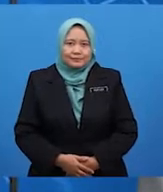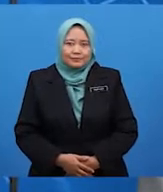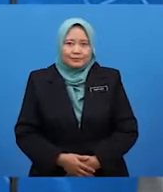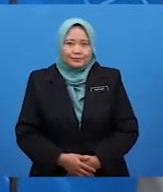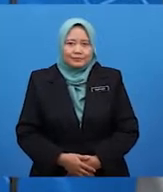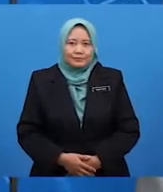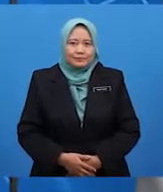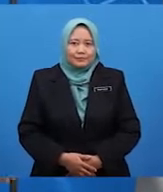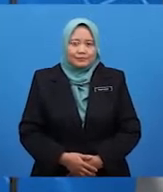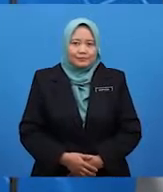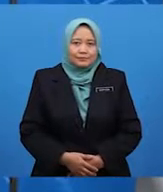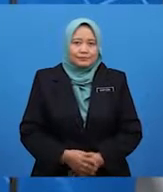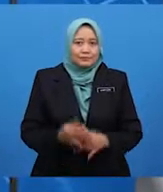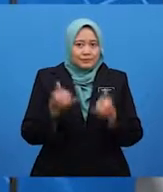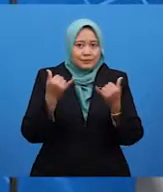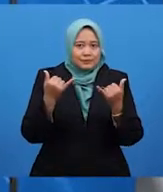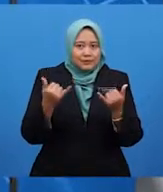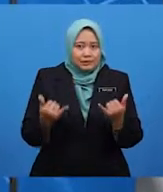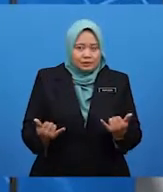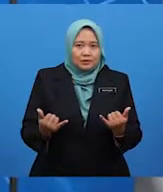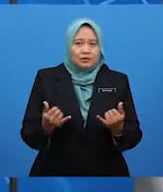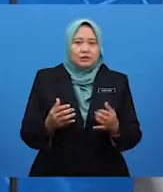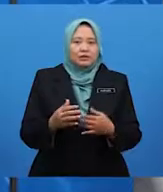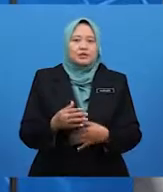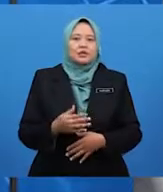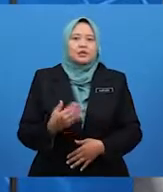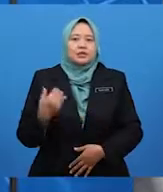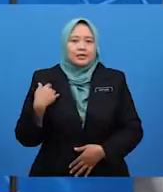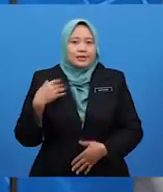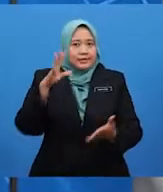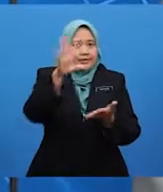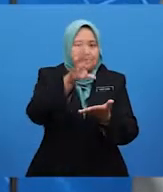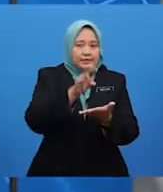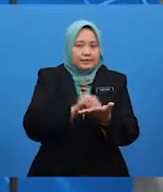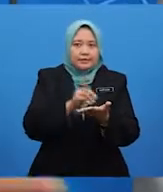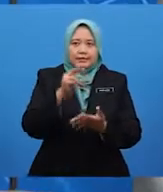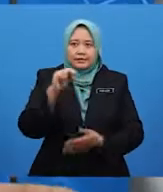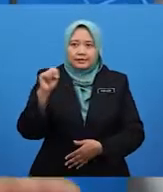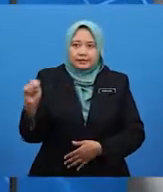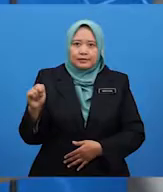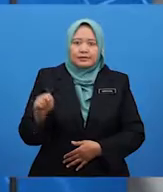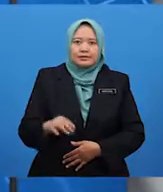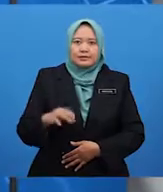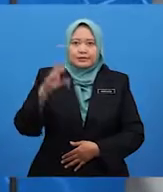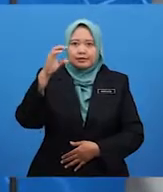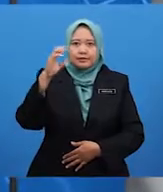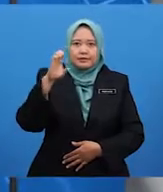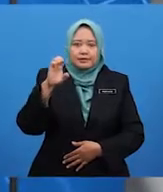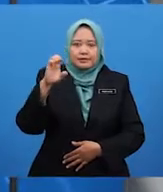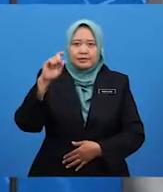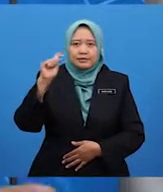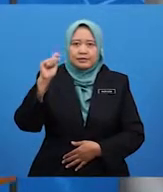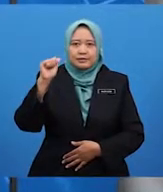catan, Cikgu Don. Jangan dilupa, dalam bidang pengkaryaan juga ada cetakan. Seterusnya, saya kongsikan tentang